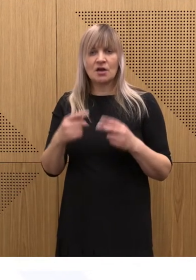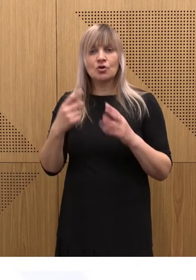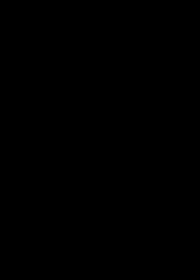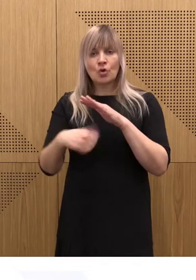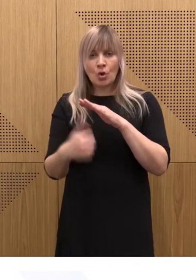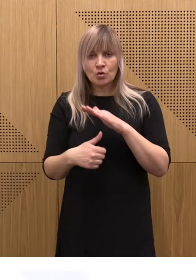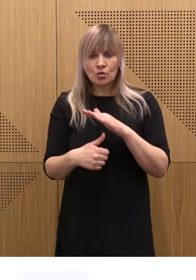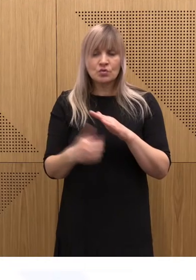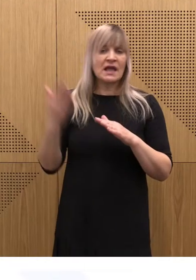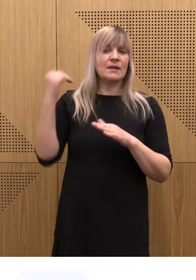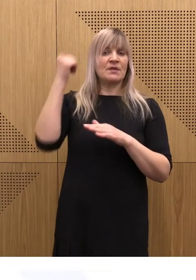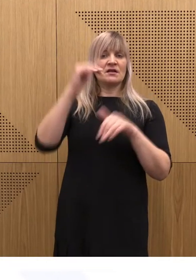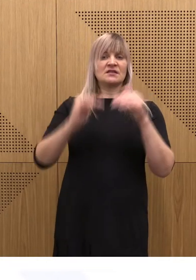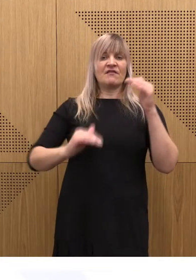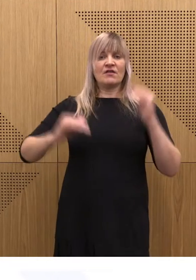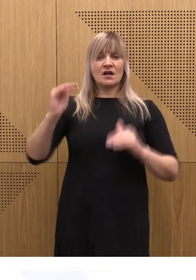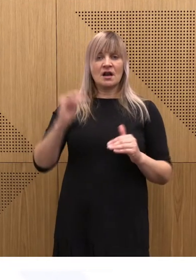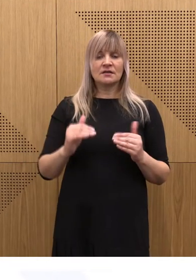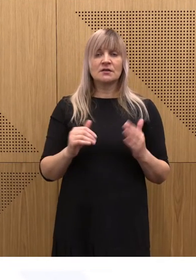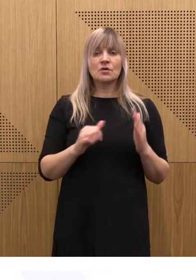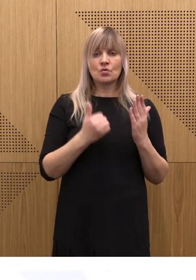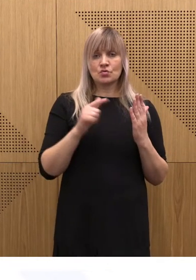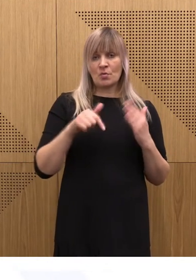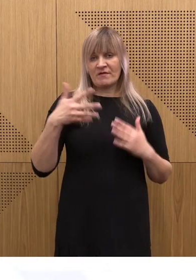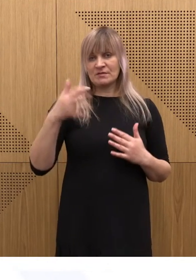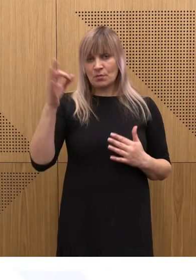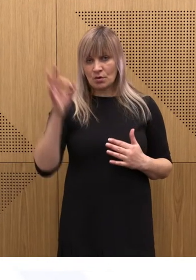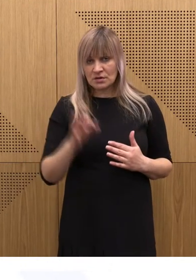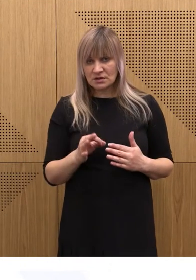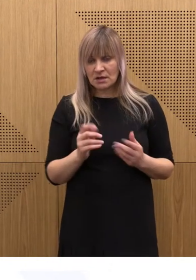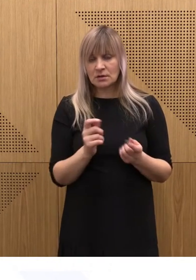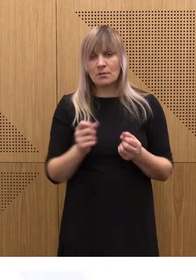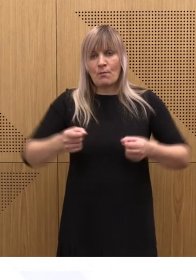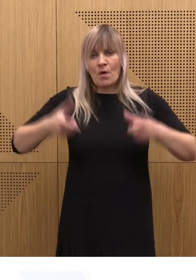eelmise aasta sama ajaga kasvanud 6,5%-lt